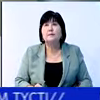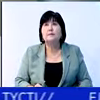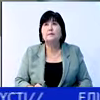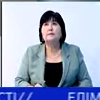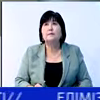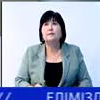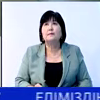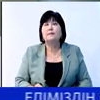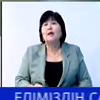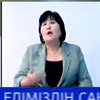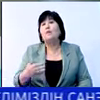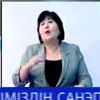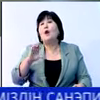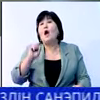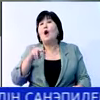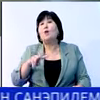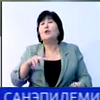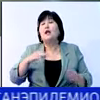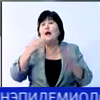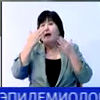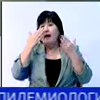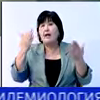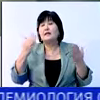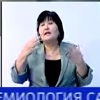Ауыл халықтық демократиялық патриоттар партиясы